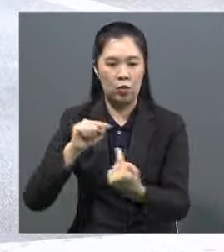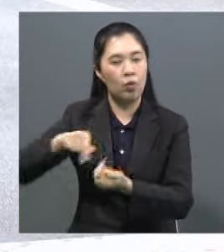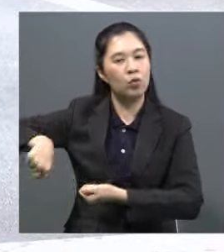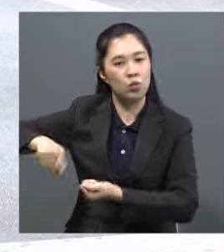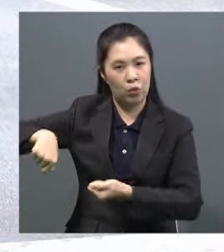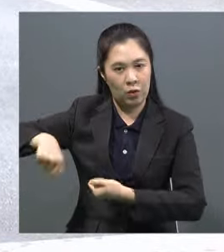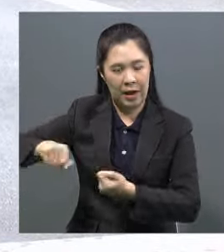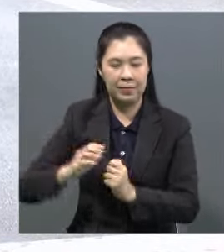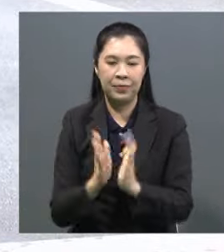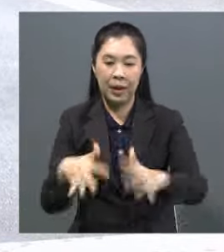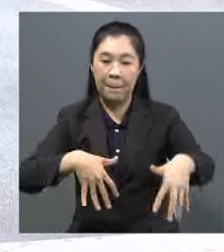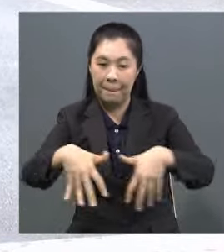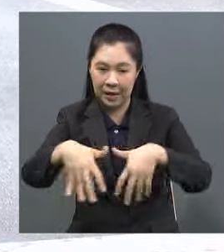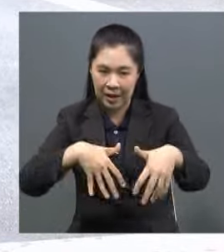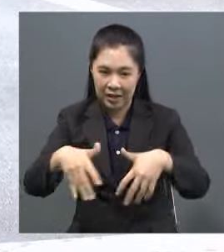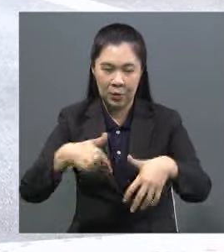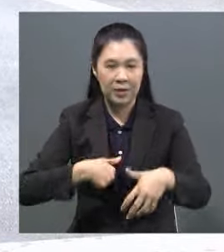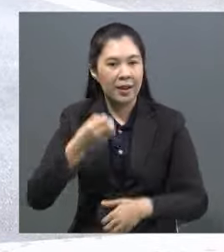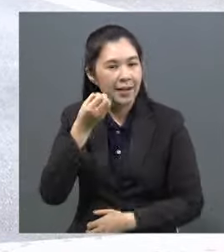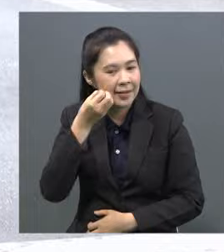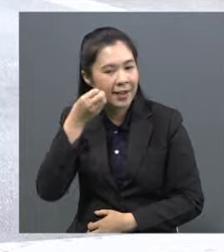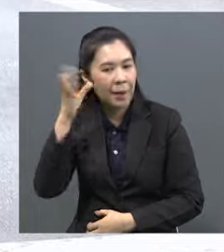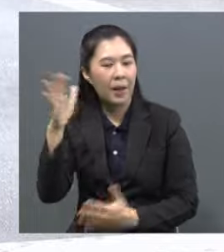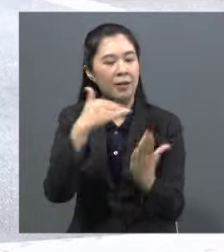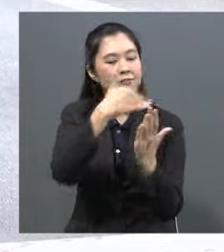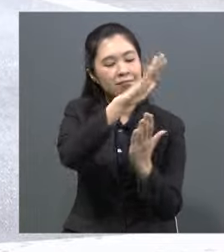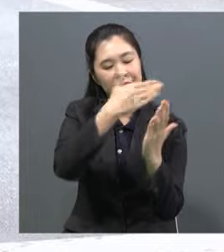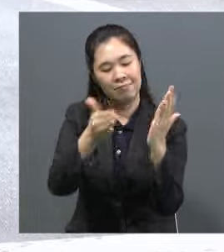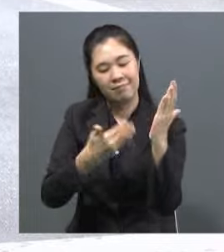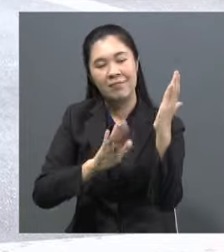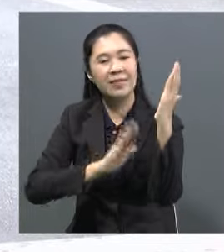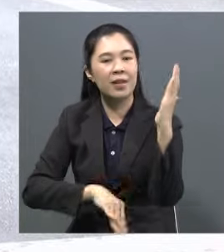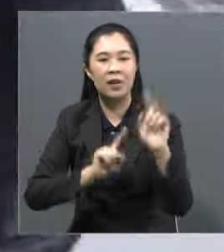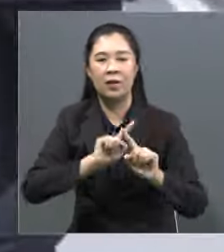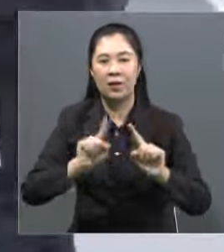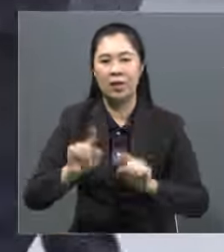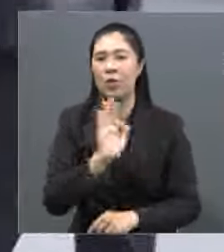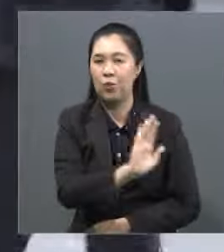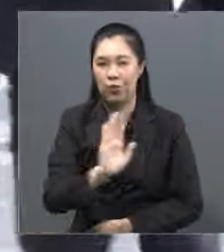งกรานต์ที่ประชาชนต่างเดินทางกลับภูมิลำเนาของตนเองด้วยค่ะ